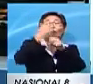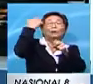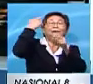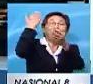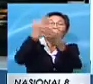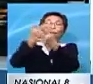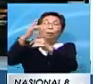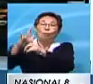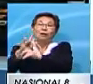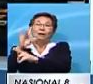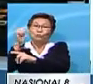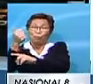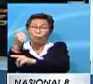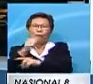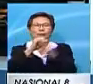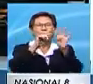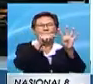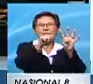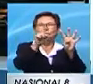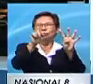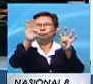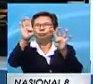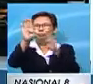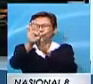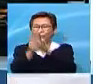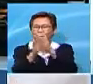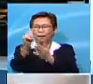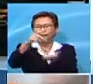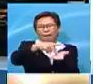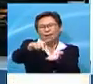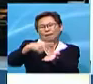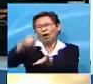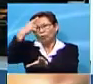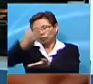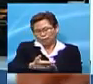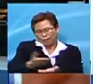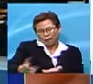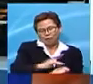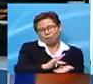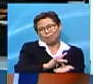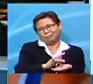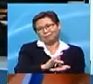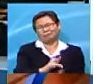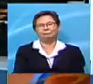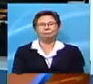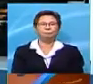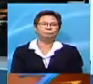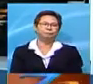Oktober tahun ini, sebanyak RM4.1 bilion telah dibelanjakan bagi pembelian ubat.